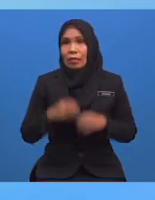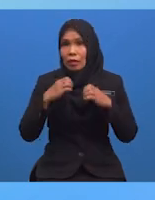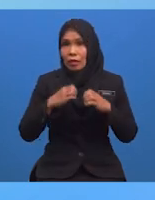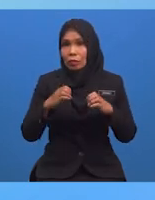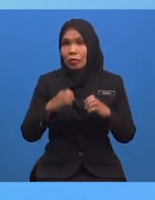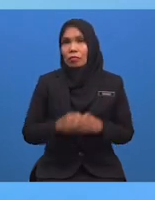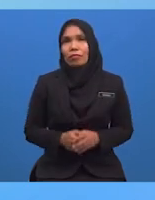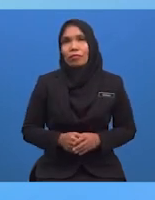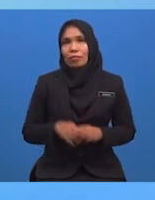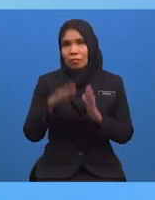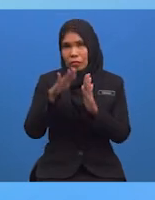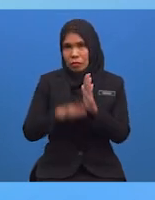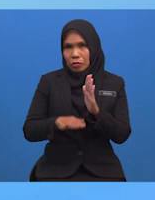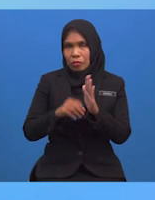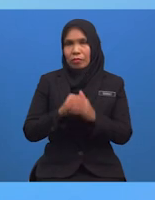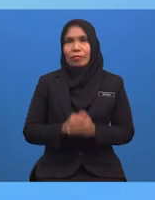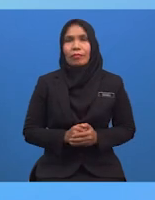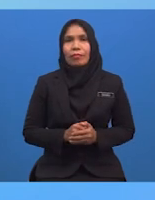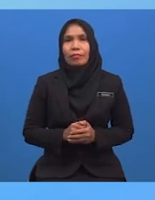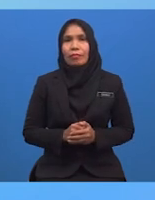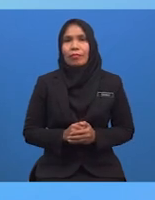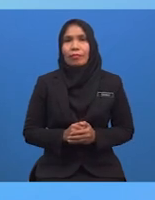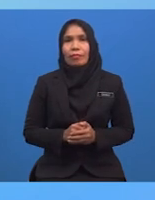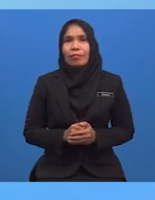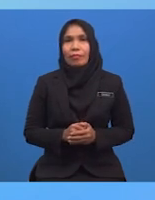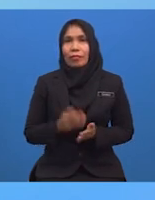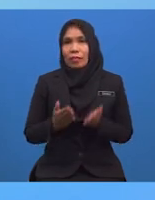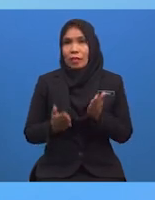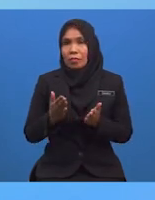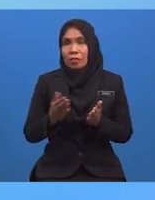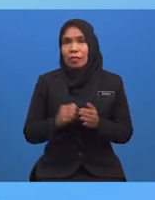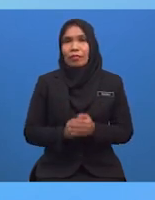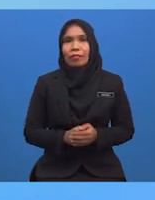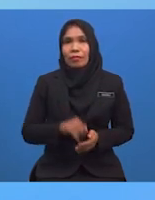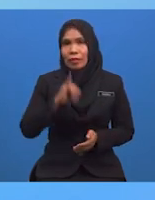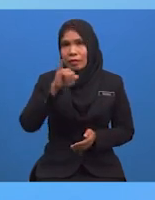dan ini akan menjejaskan imbangan pembayaran negara.